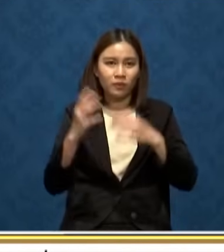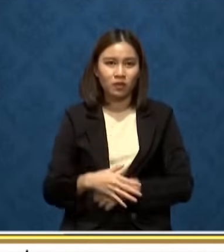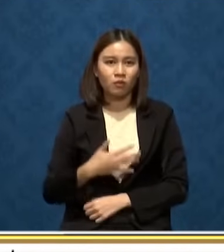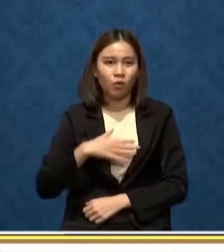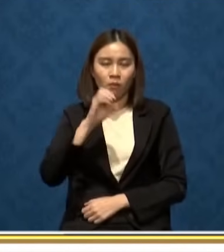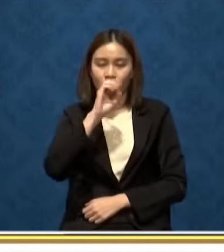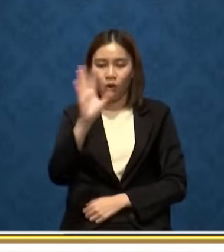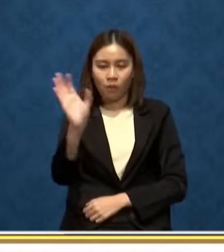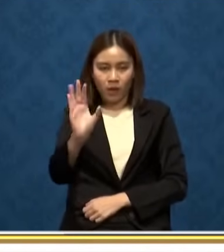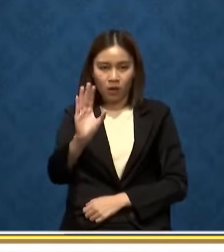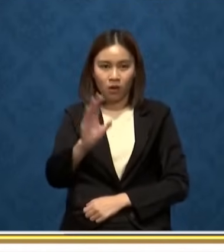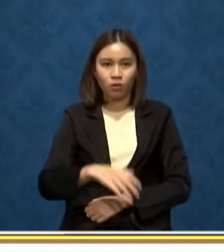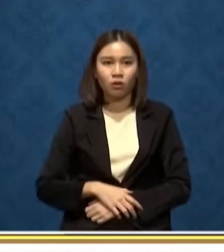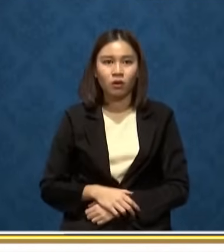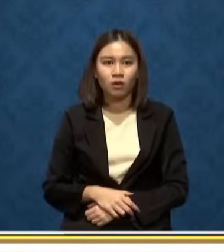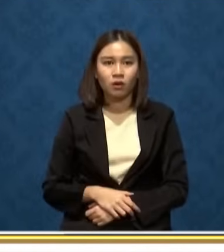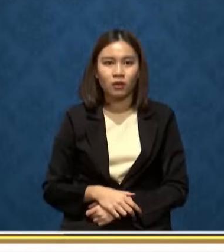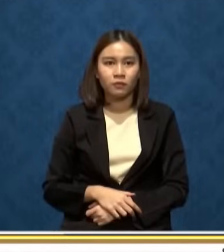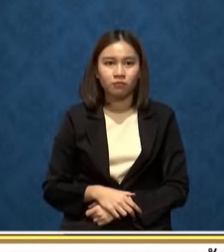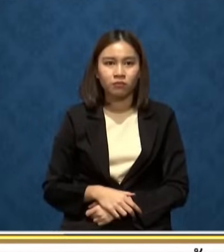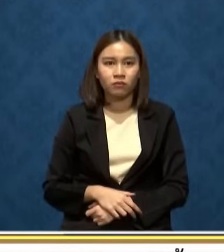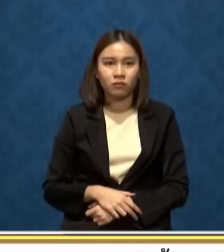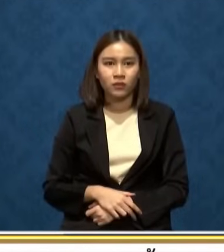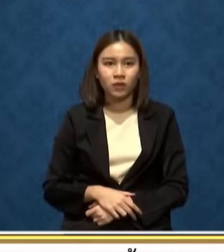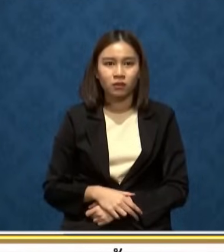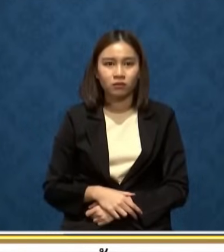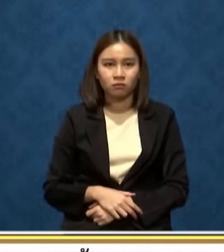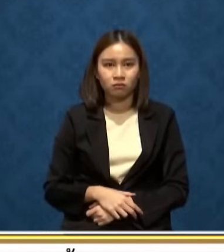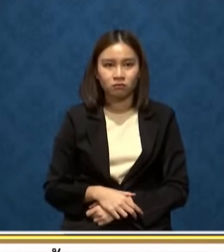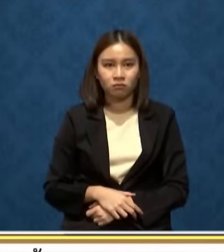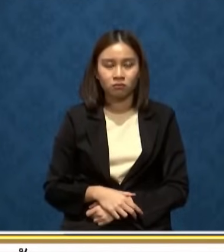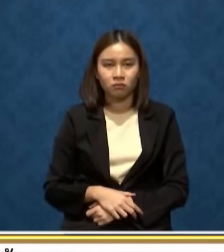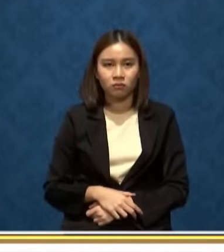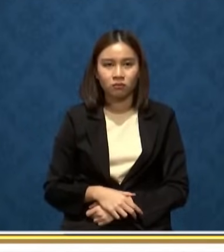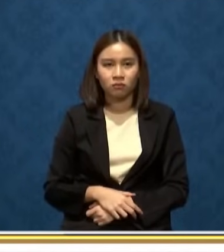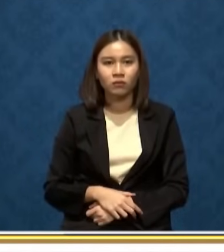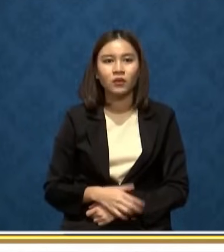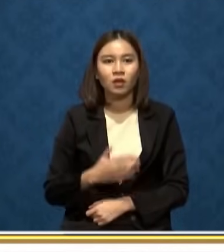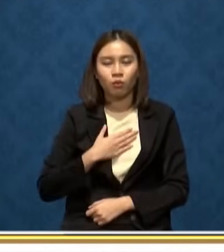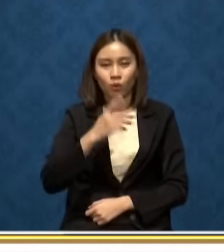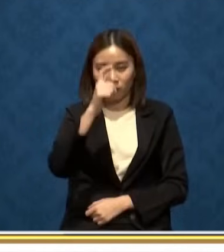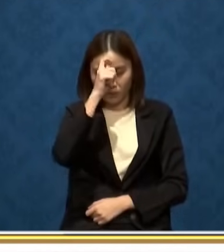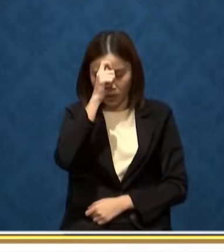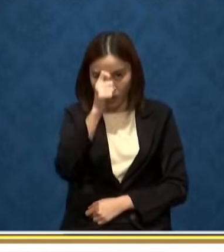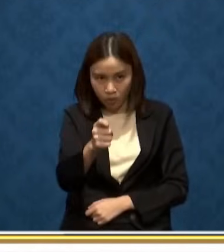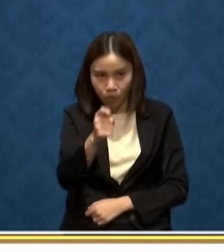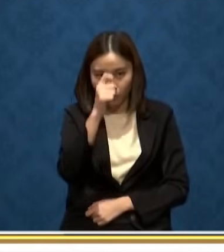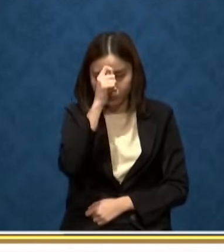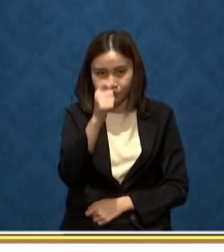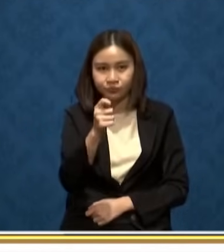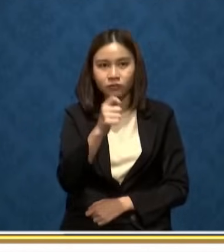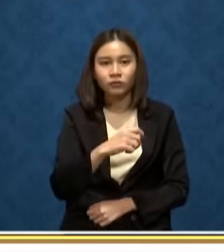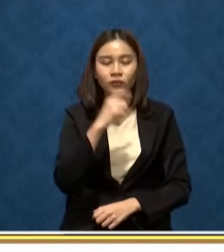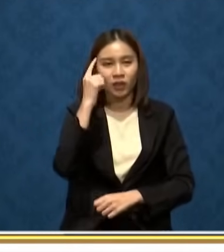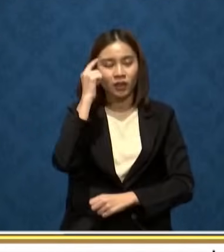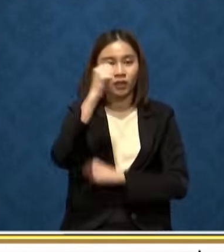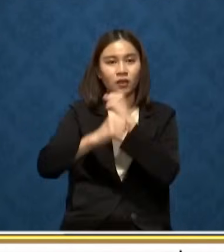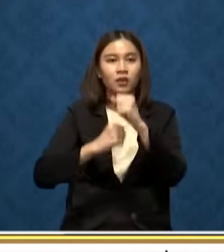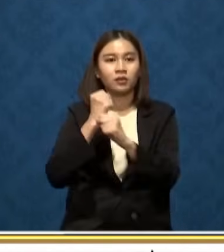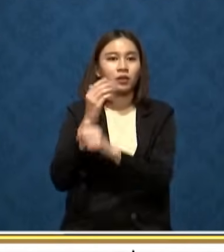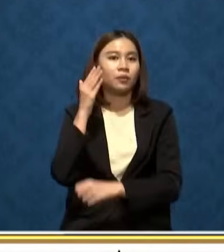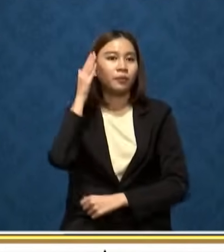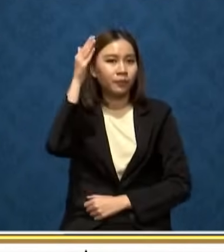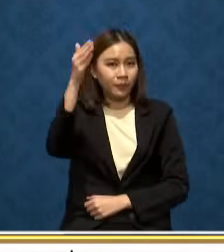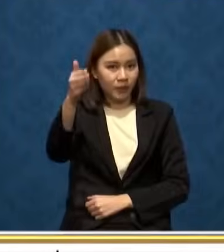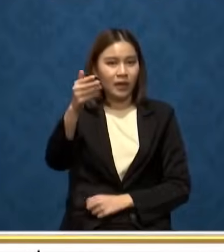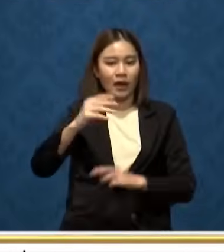เลยครับมหาไม่กล้าสอนสังฆราชผมเคารพอาจารย์ผมคิดว่าปีหน้าอาจารย์จ